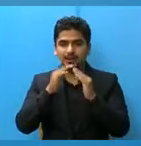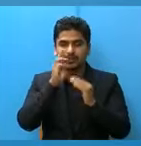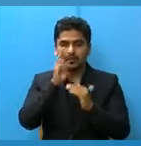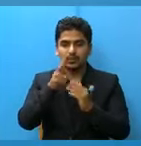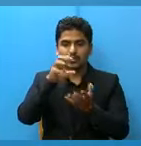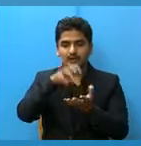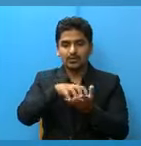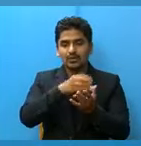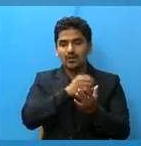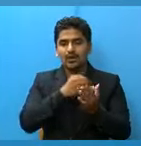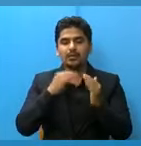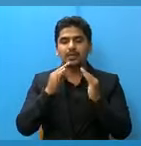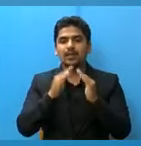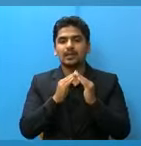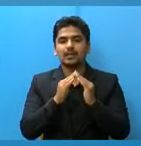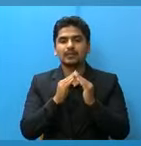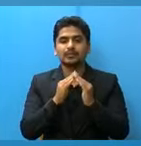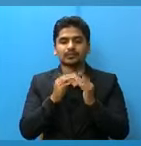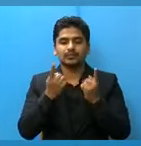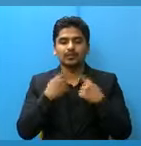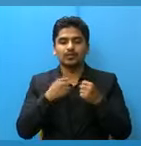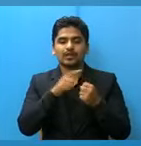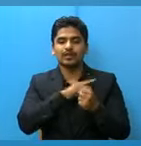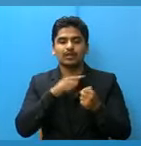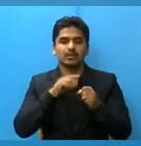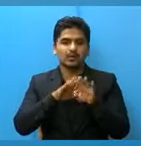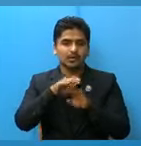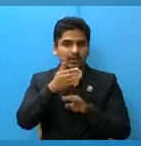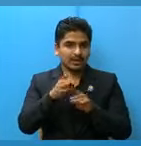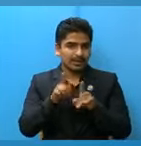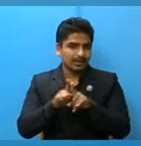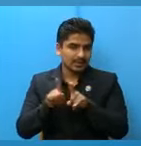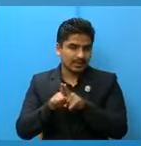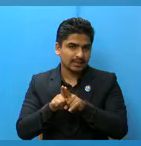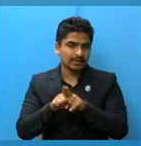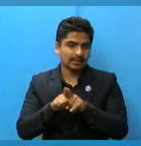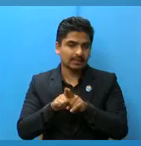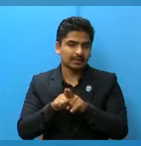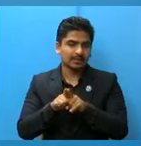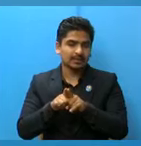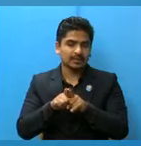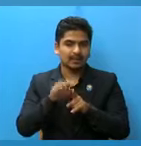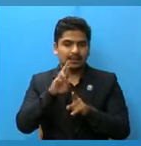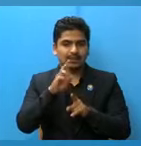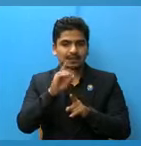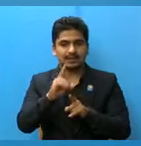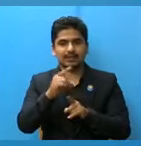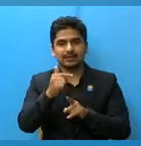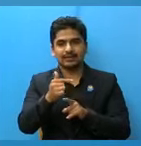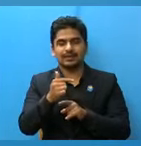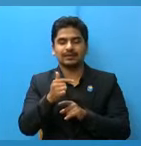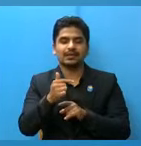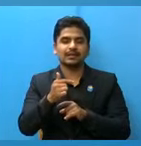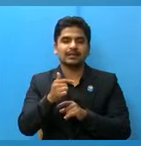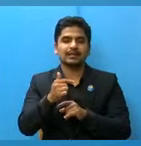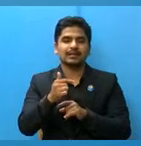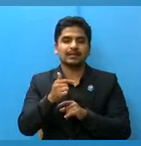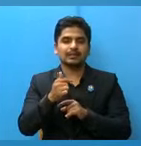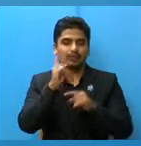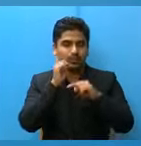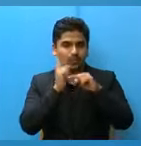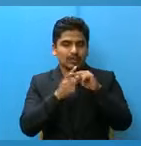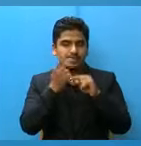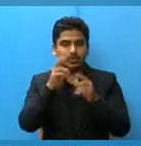ठाउंको अस्फटाल को स्वास्ट्यकर में अड़ोलाए पनी यो चाहिए रैपिट डाग्नुस्टिक टेस्ट